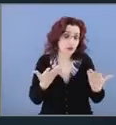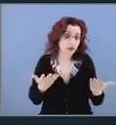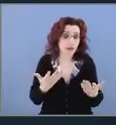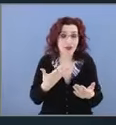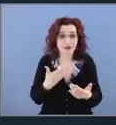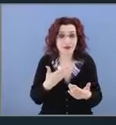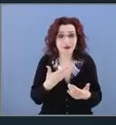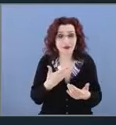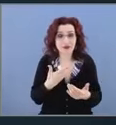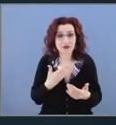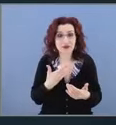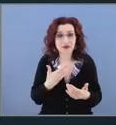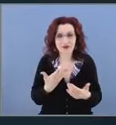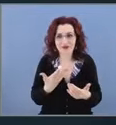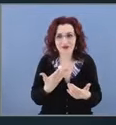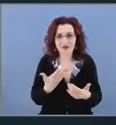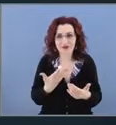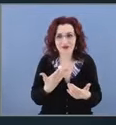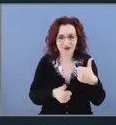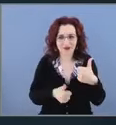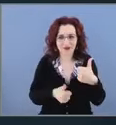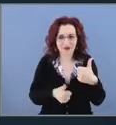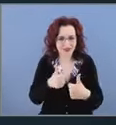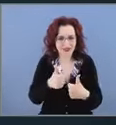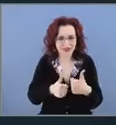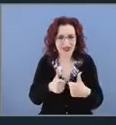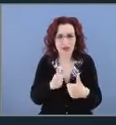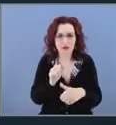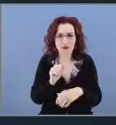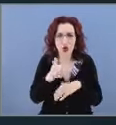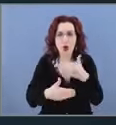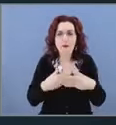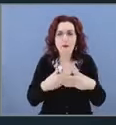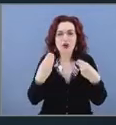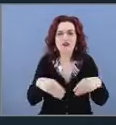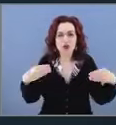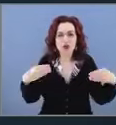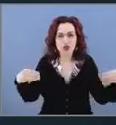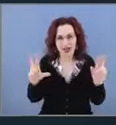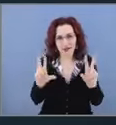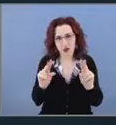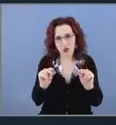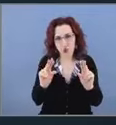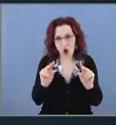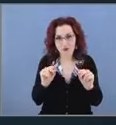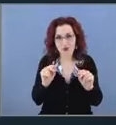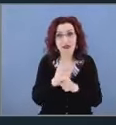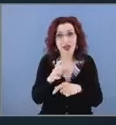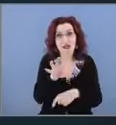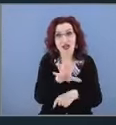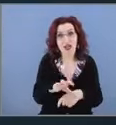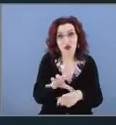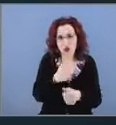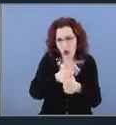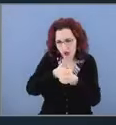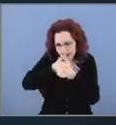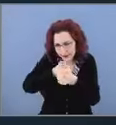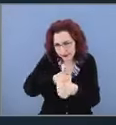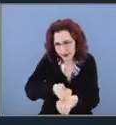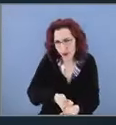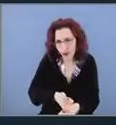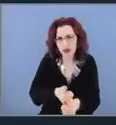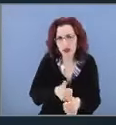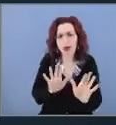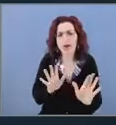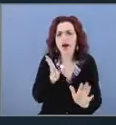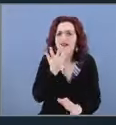nuova che dovrà essere sicuramente seguita dalla regione, ma quello che io mi sento di dire è dare un supporto